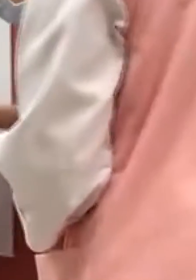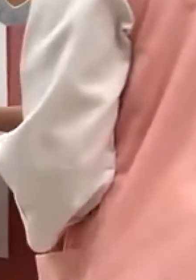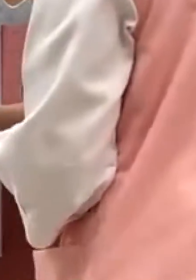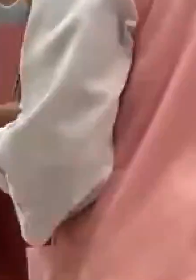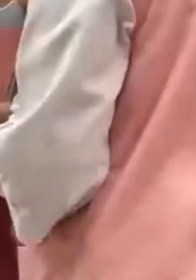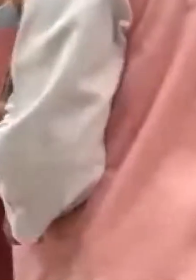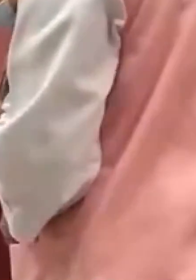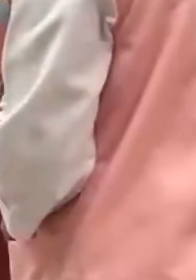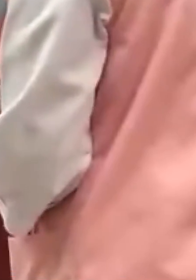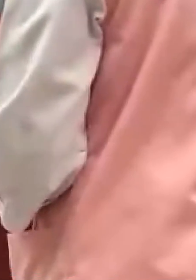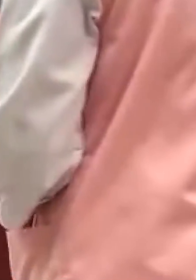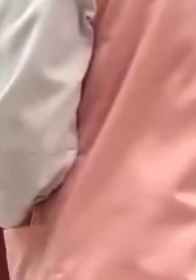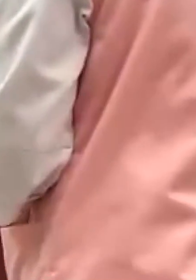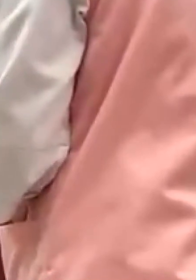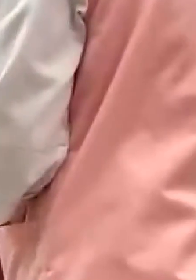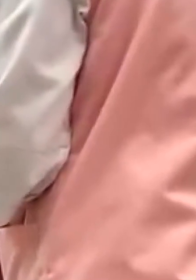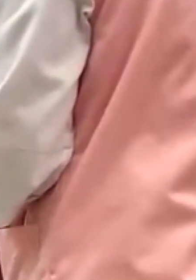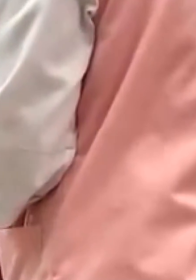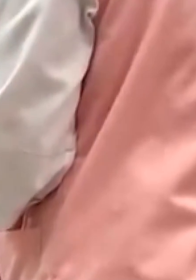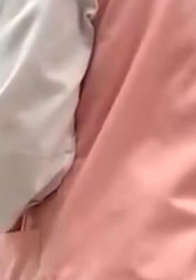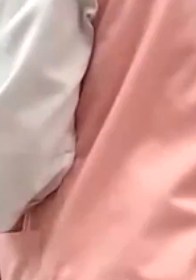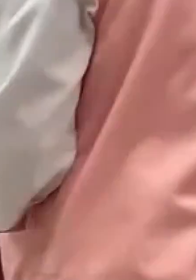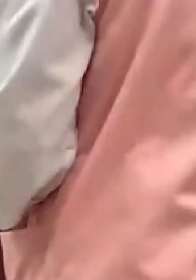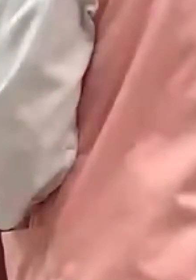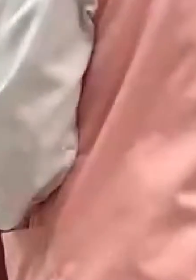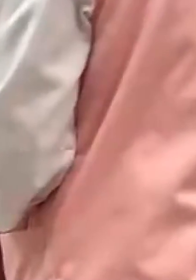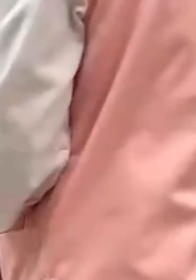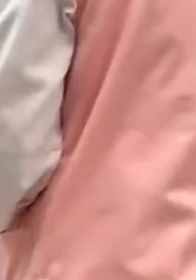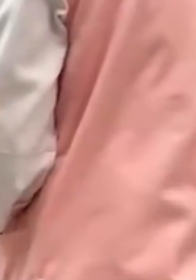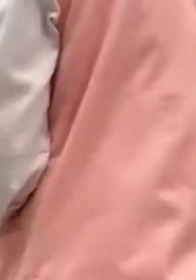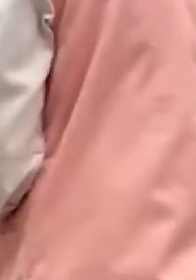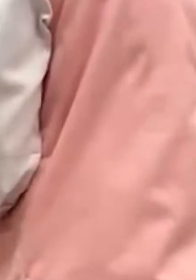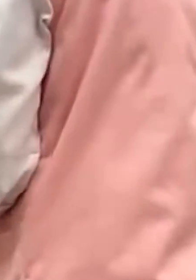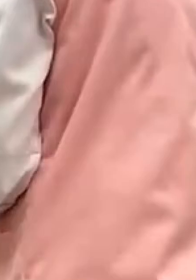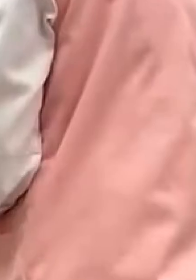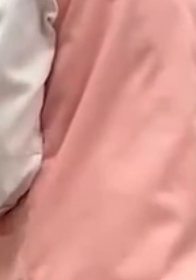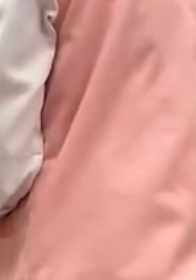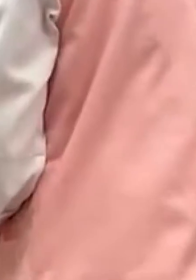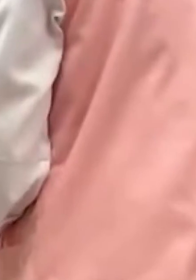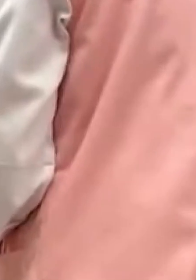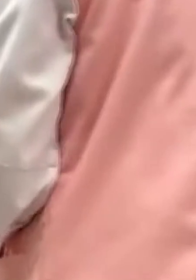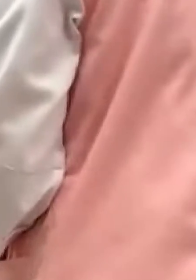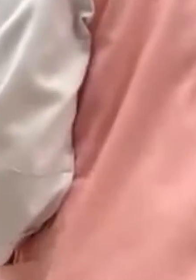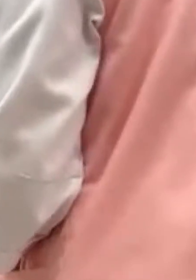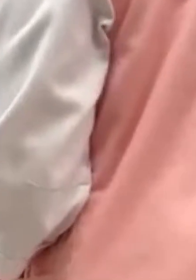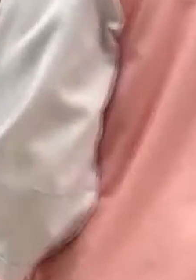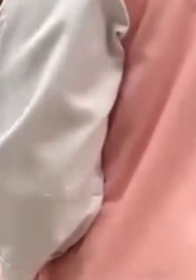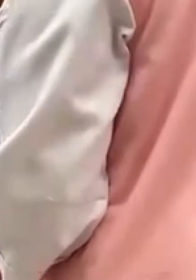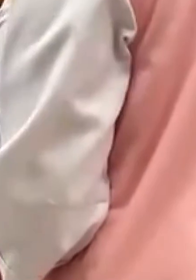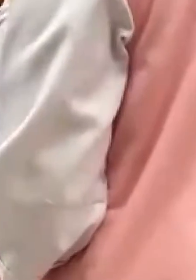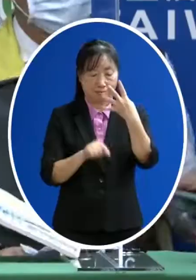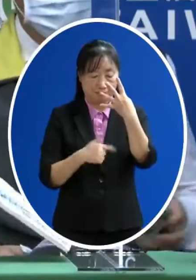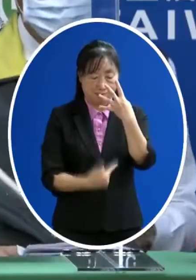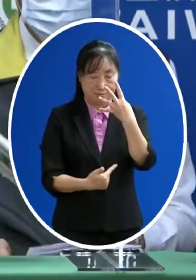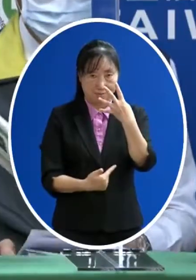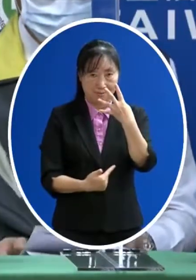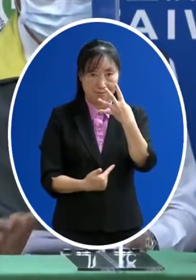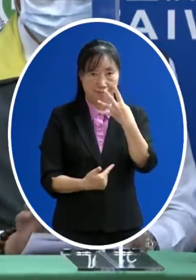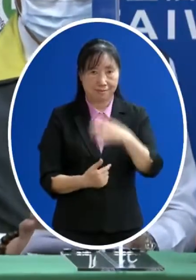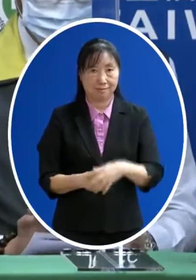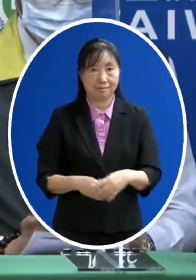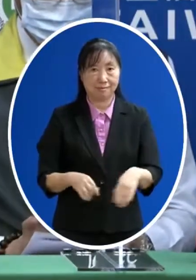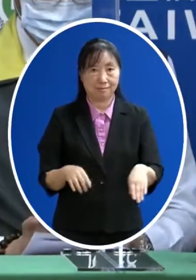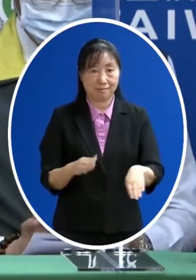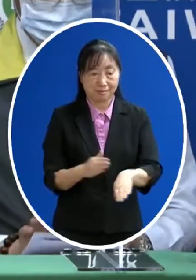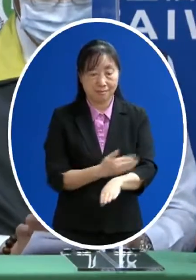AZ 疫苗自22号开打至今第10天，只有12605名医护人员接种，施打速度慢。疫情指挥中